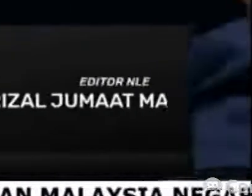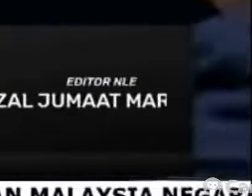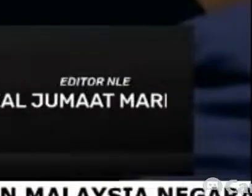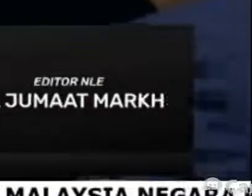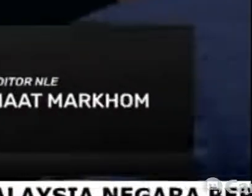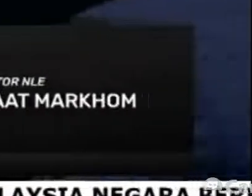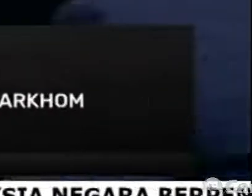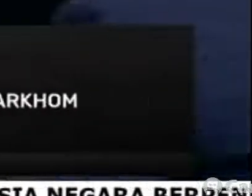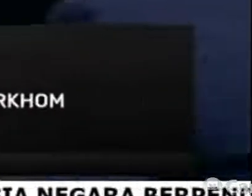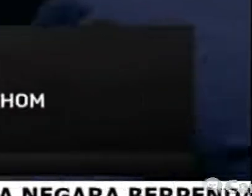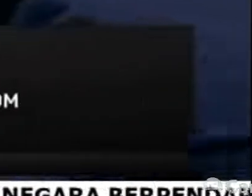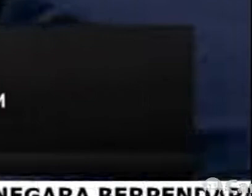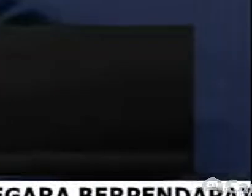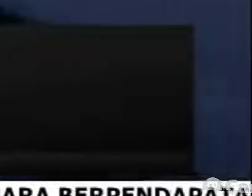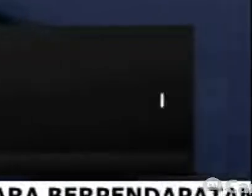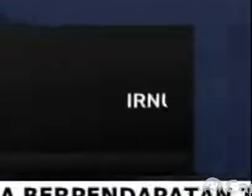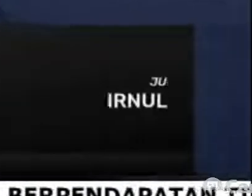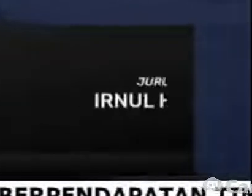hai hai